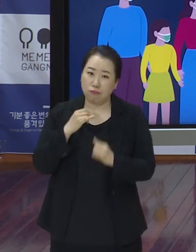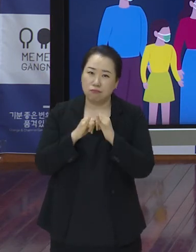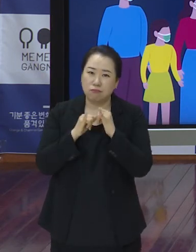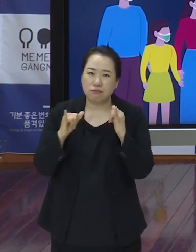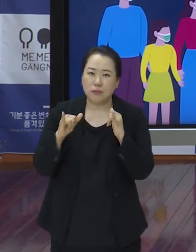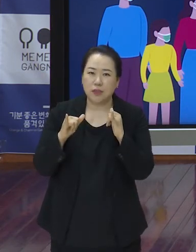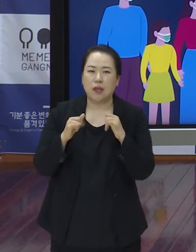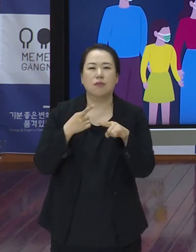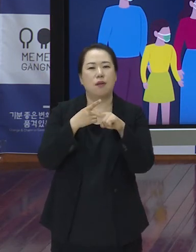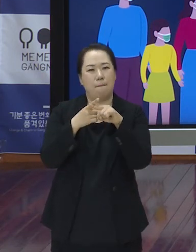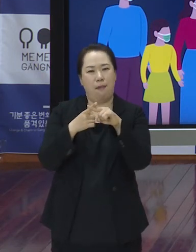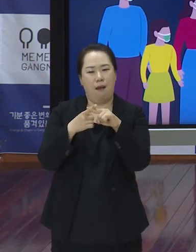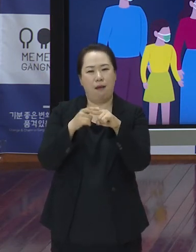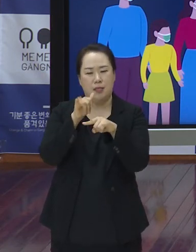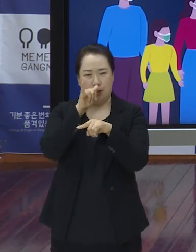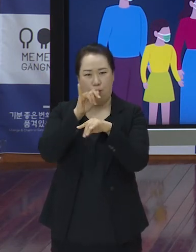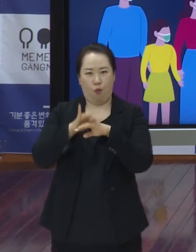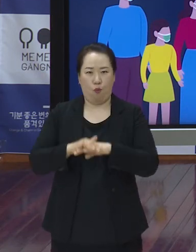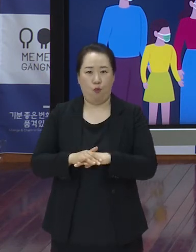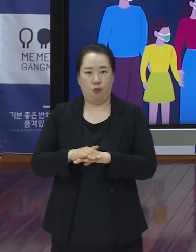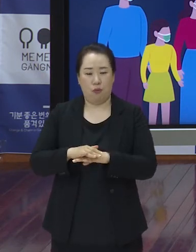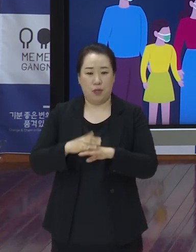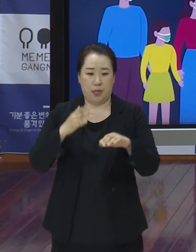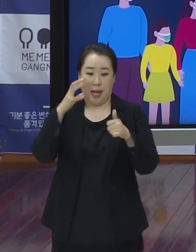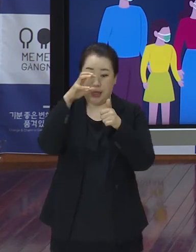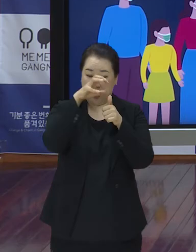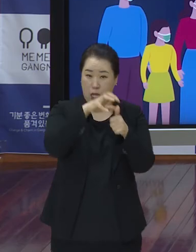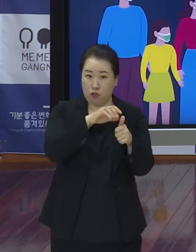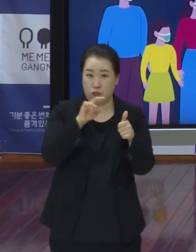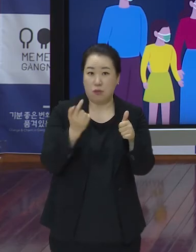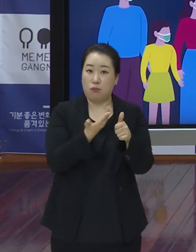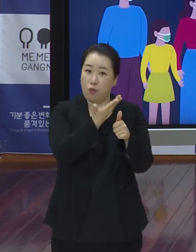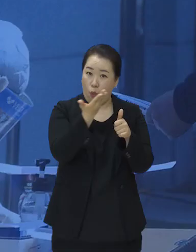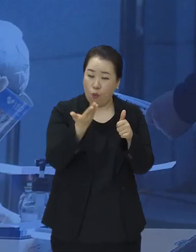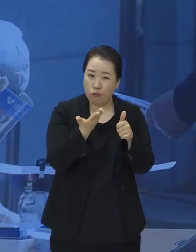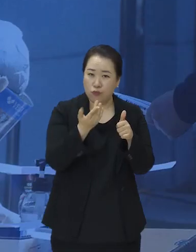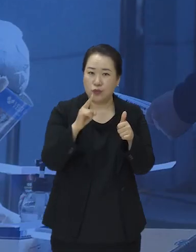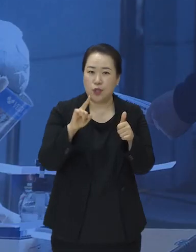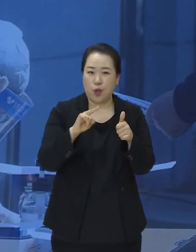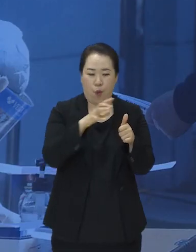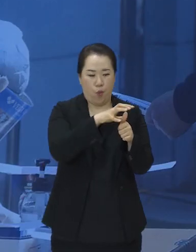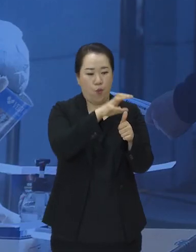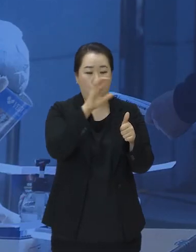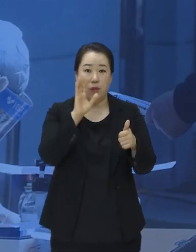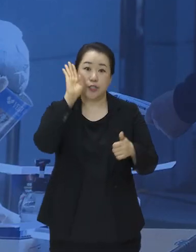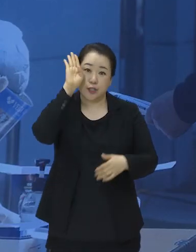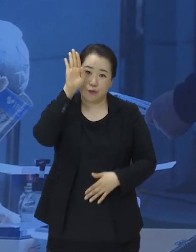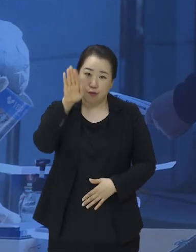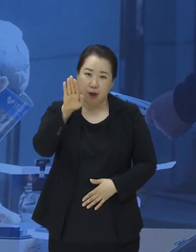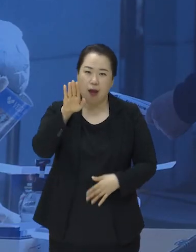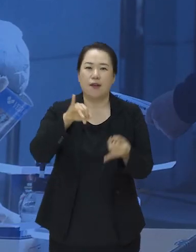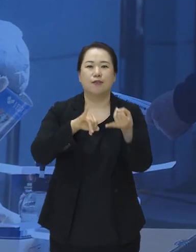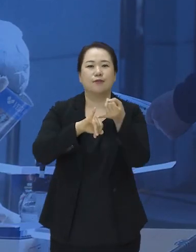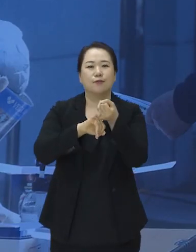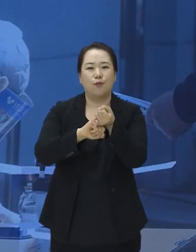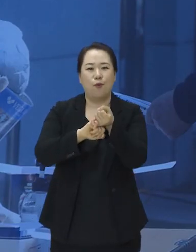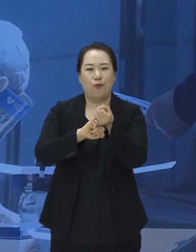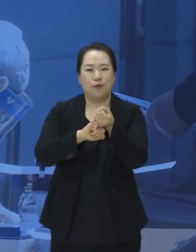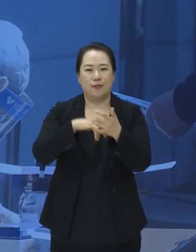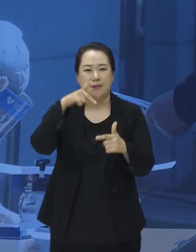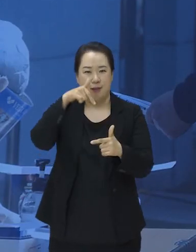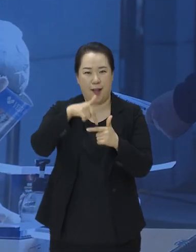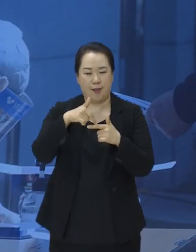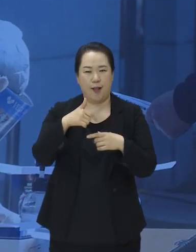차지하고 있으니 해외 입국 후 자가격리 중인 여러분께서는 격리 해제 후 반드시 저희